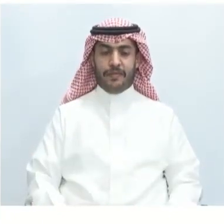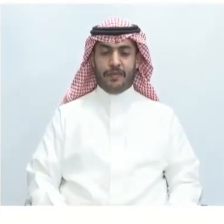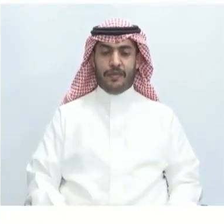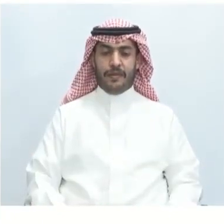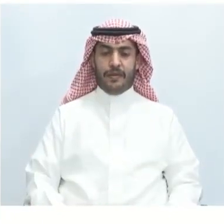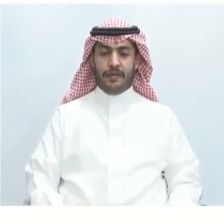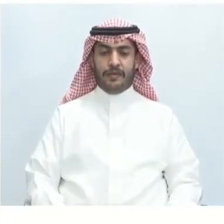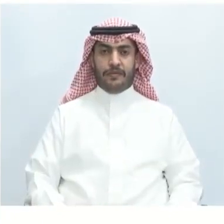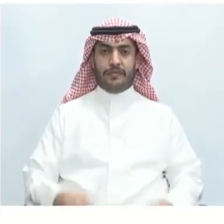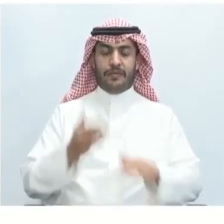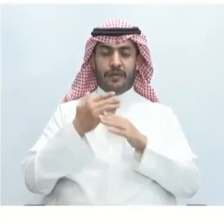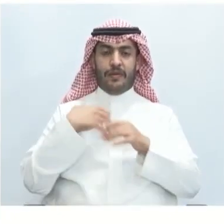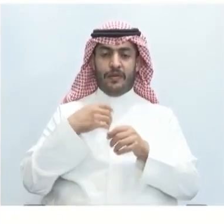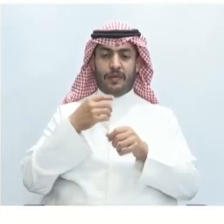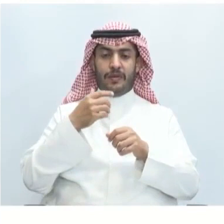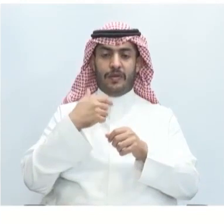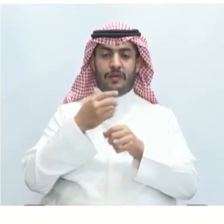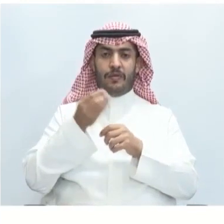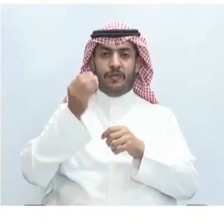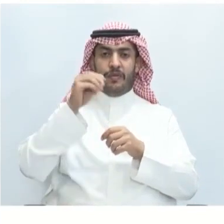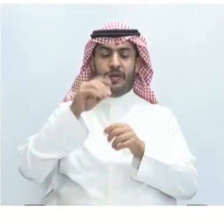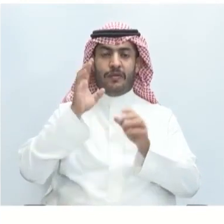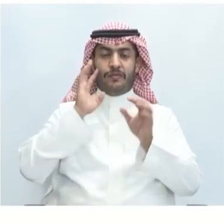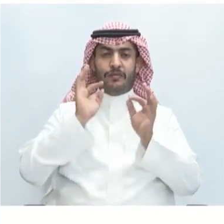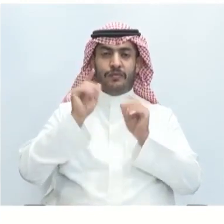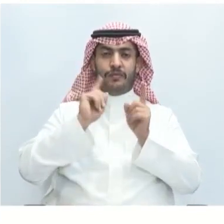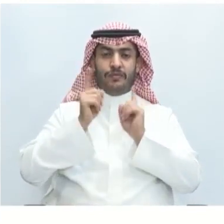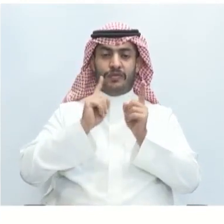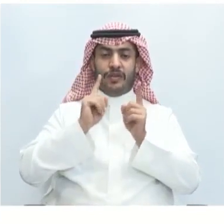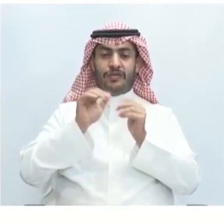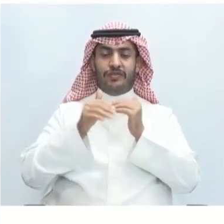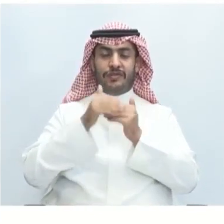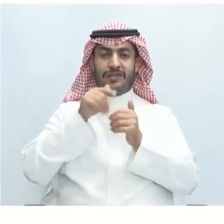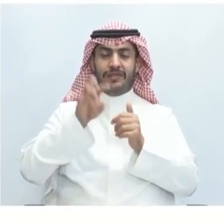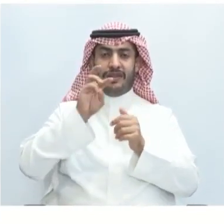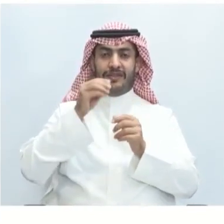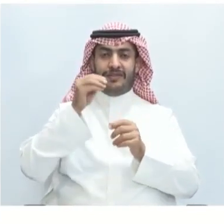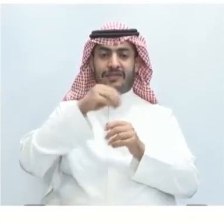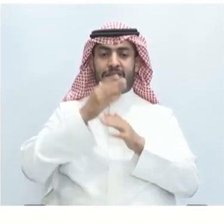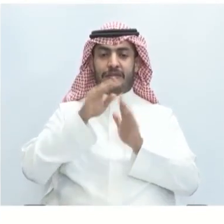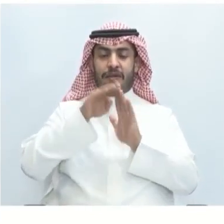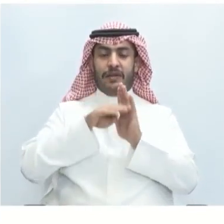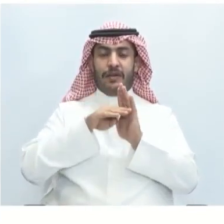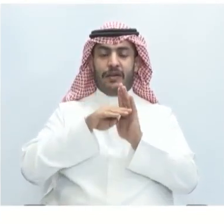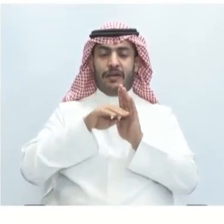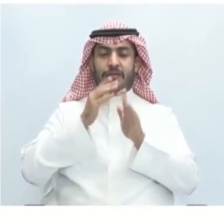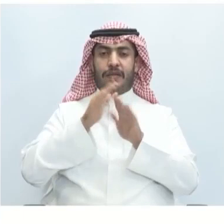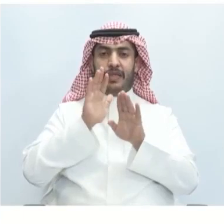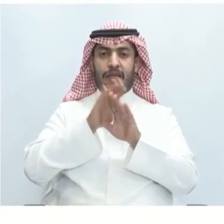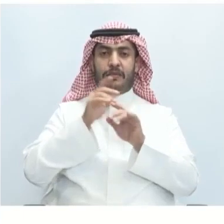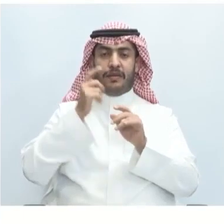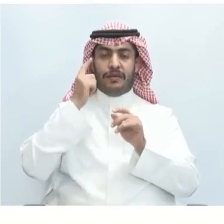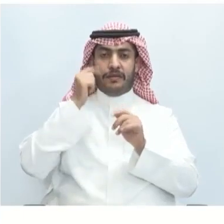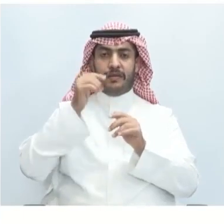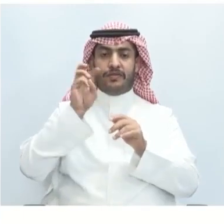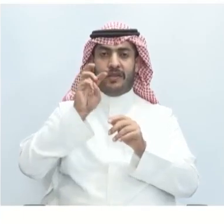المطار لقد وظفت الان مستشار جديد في هذه الشركه لاعداد نموذج لدعم القرار